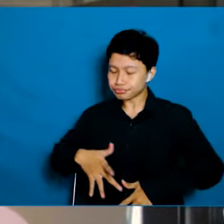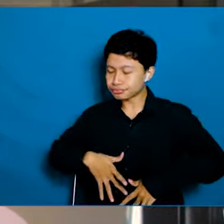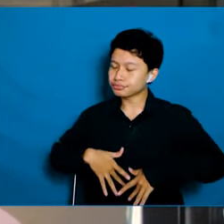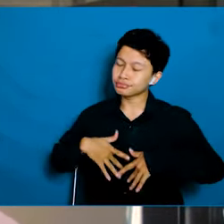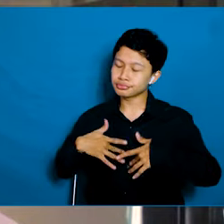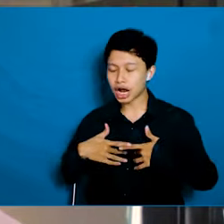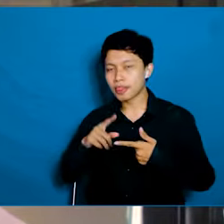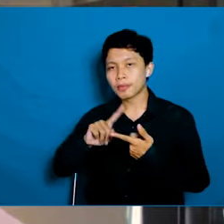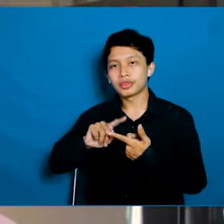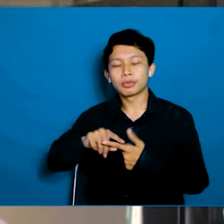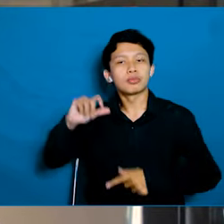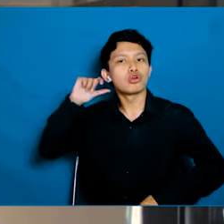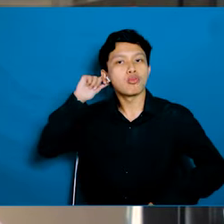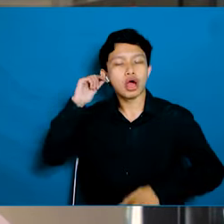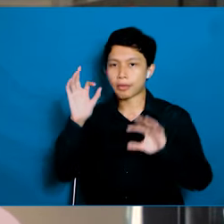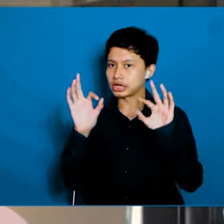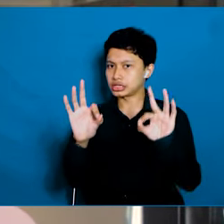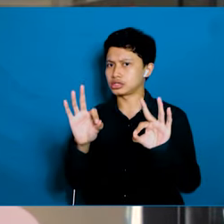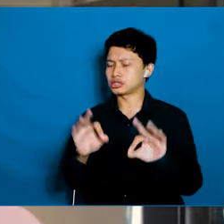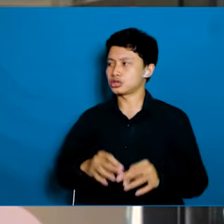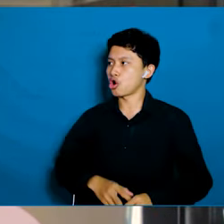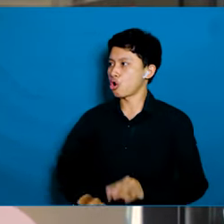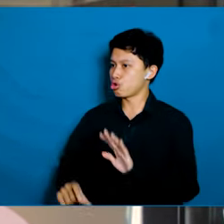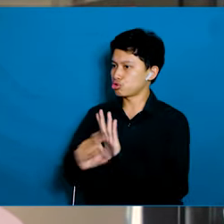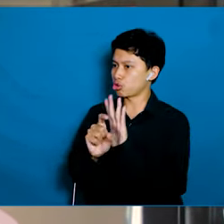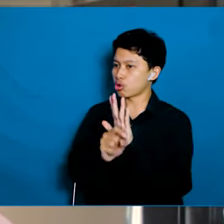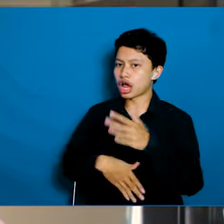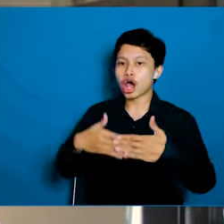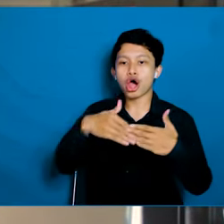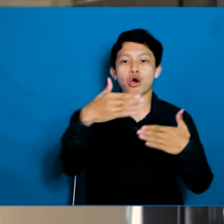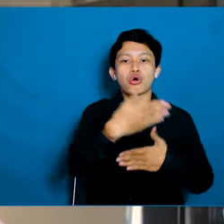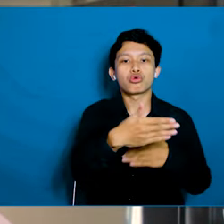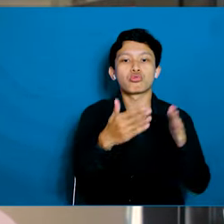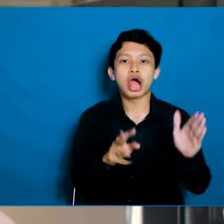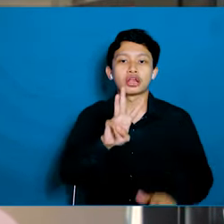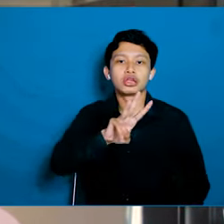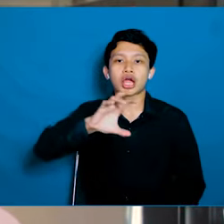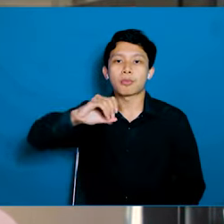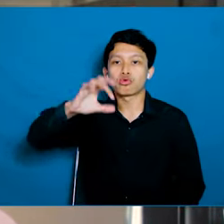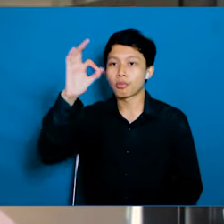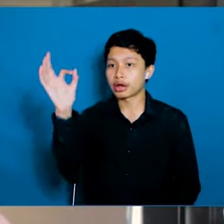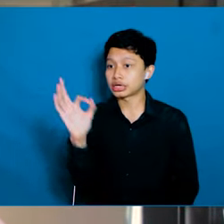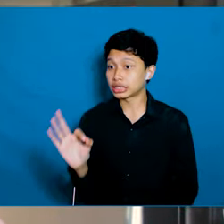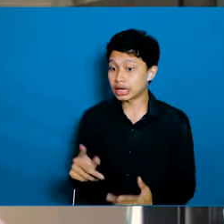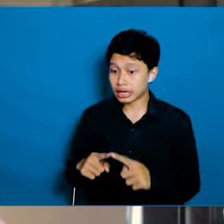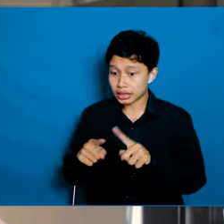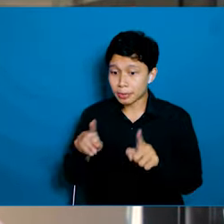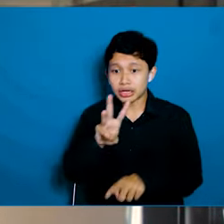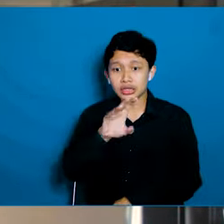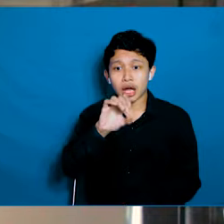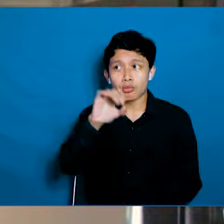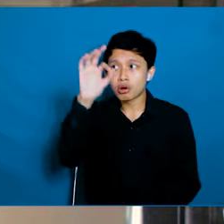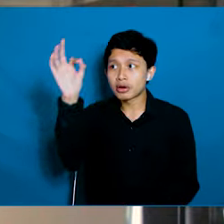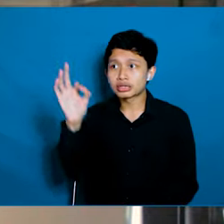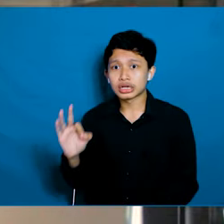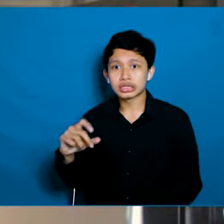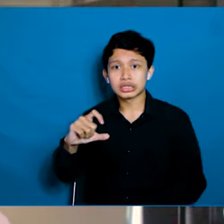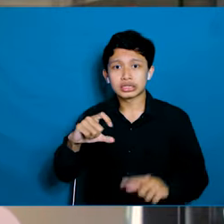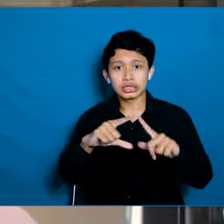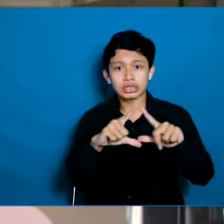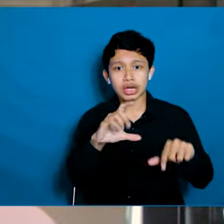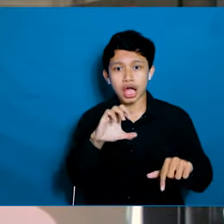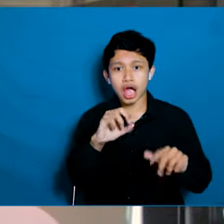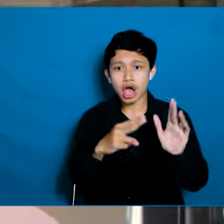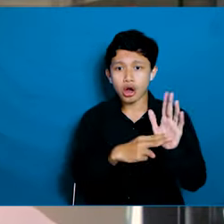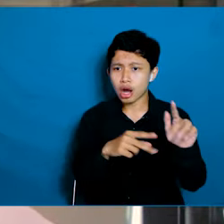juga dirasakan oleh kawan-kawan perempuan. Ketika ada kuota 30%, itu pun 30% itu calon,